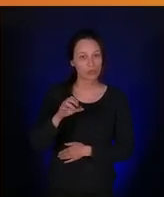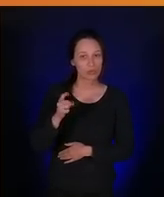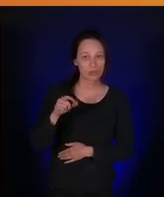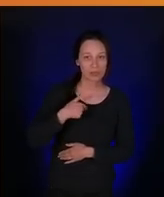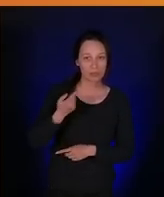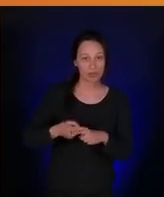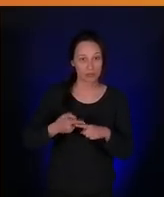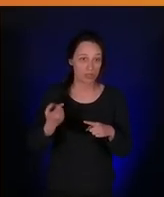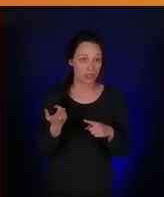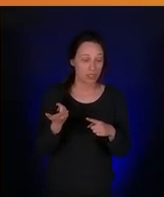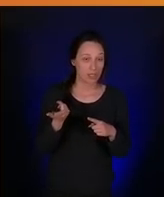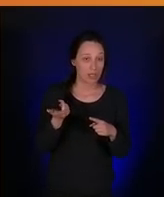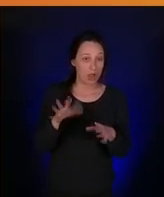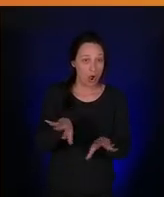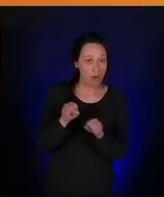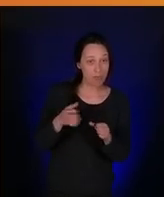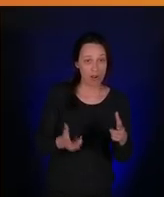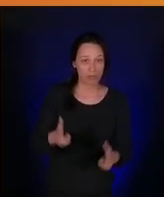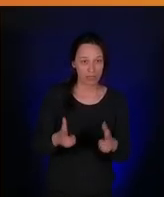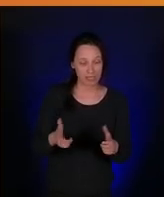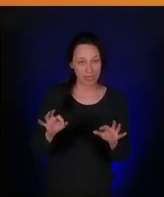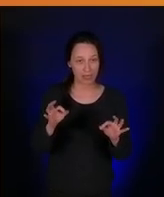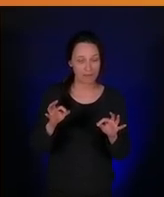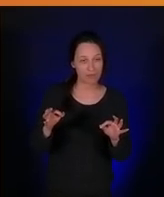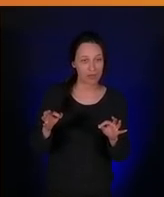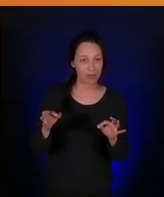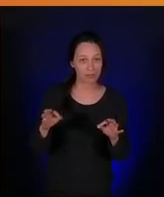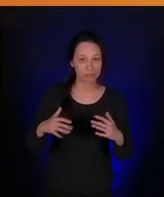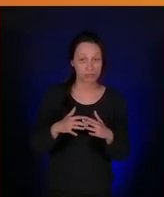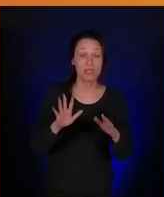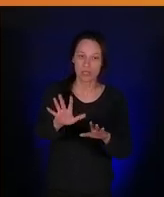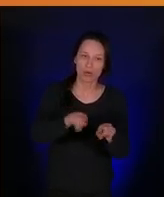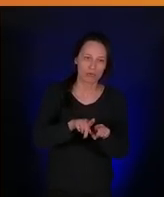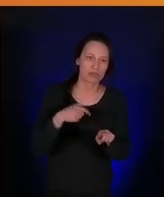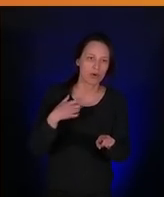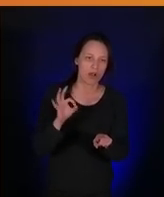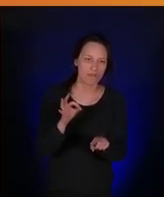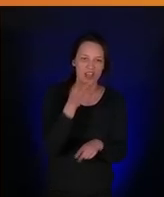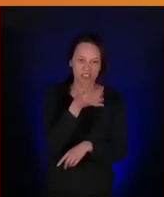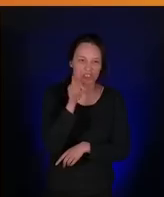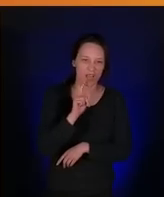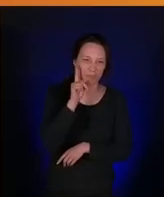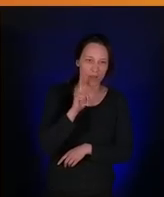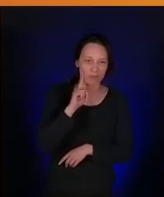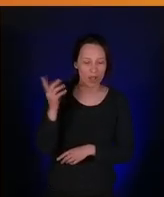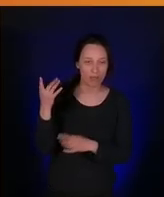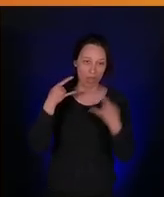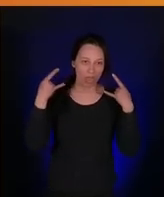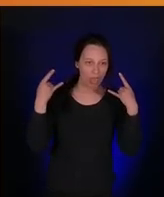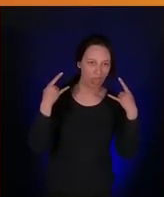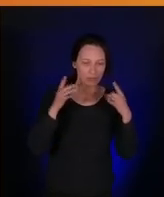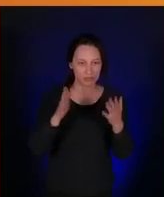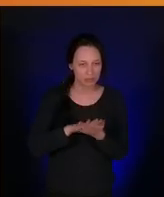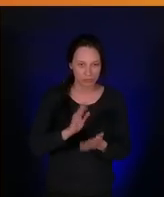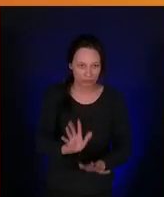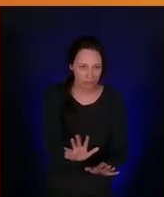de la CGT des Bouches-du-Rhône. Je rejoins aussi la camarade, l'instrumentalisation des femmes, franchement ça commence à en bien faire, franchement c'est pas comme ça qu'on va y arriver. Et au-delà